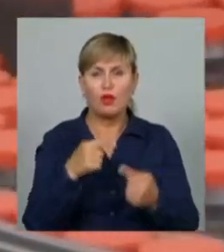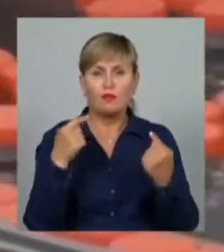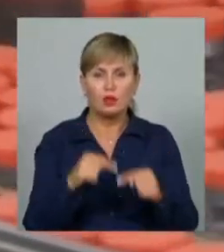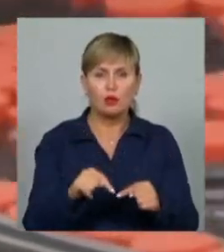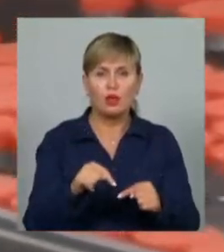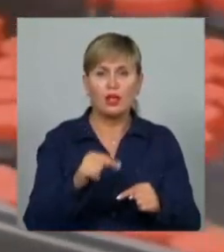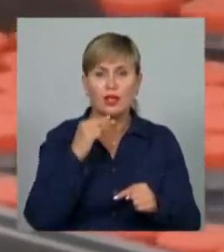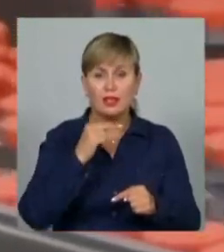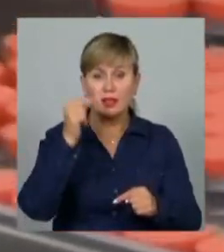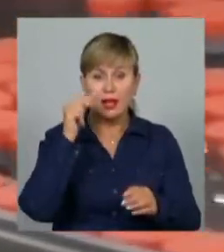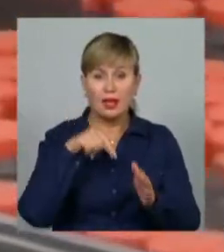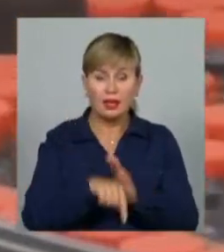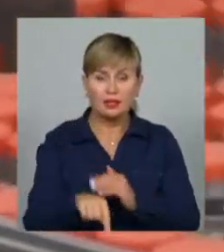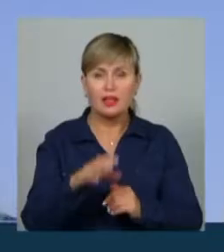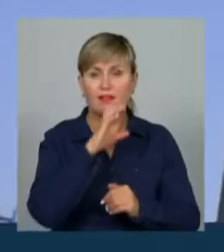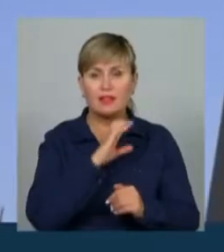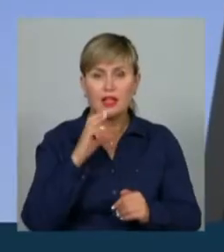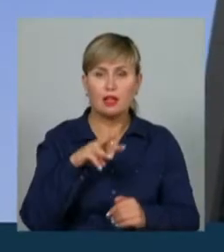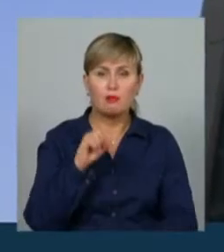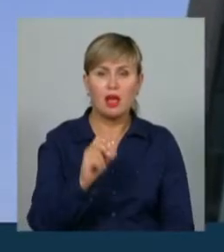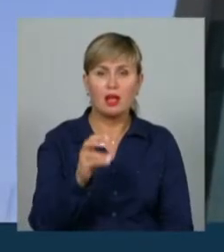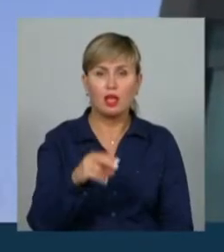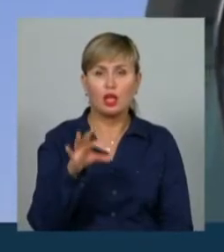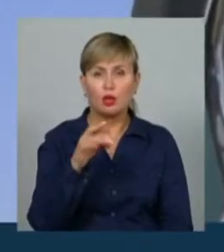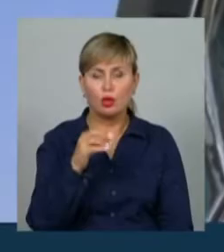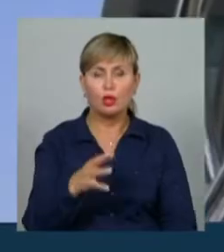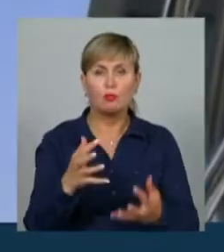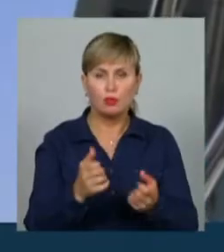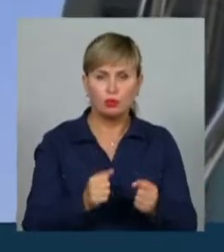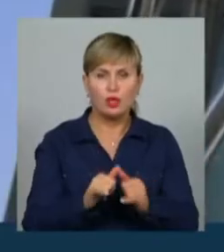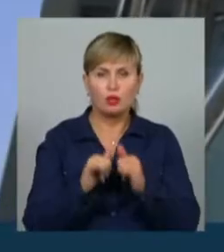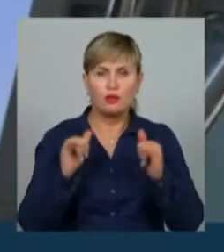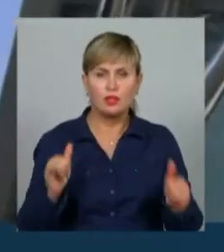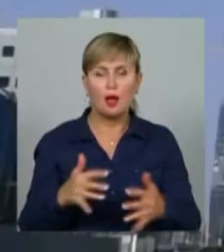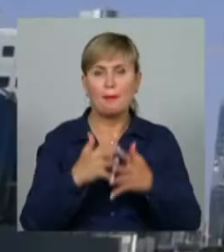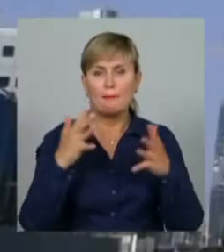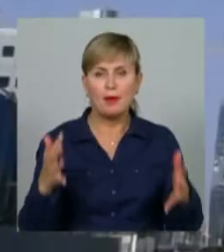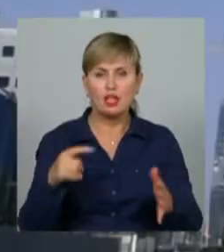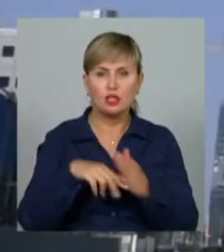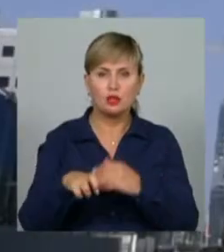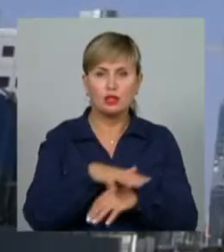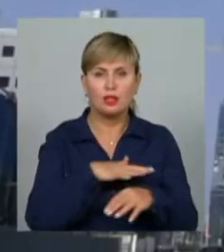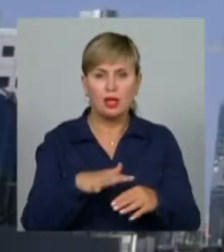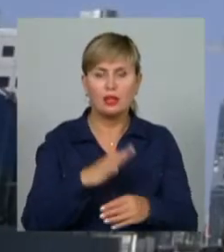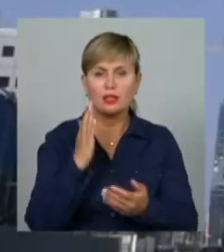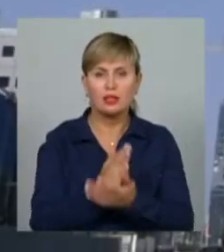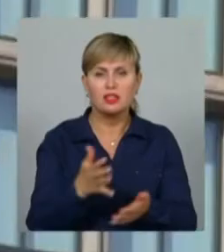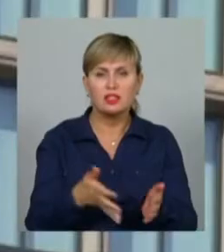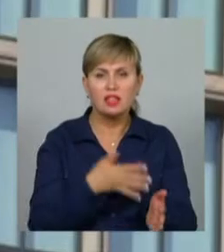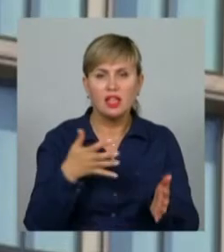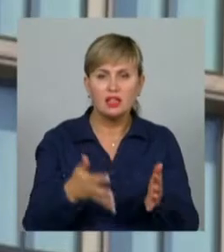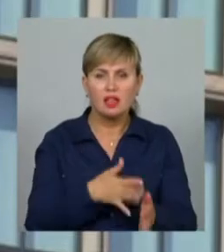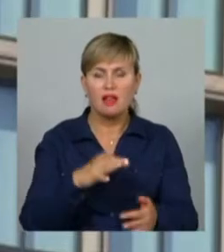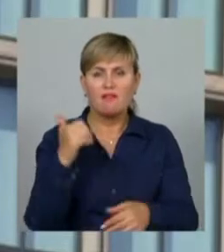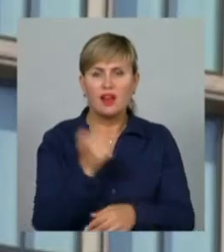китайской вакциной Sinopharm в Северной Македонии и Черногории набирает обороты. Большинство балканских стран испытывают острый недостаток